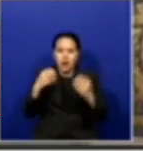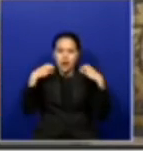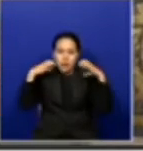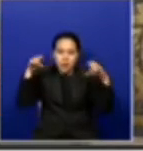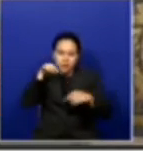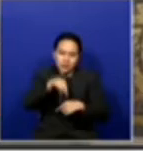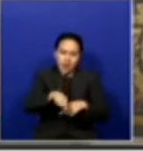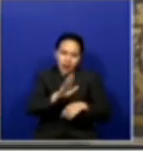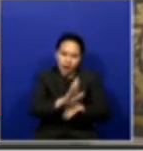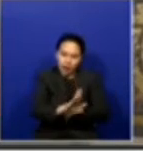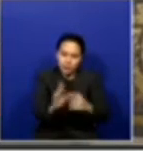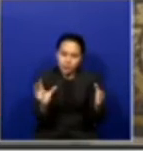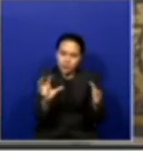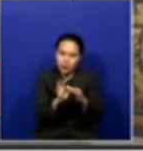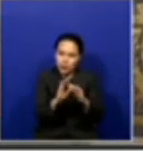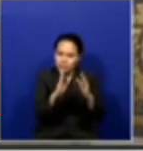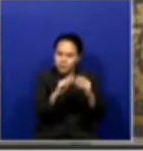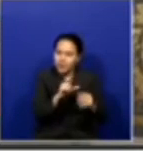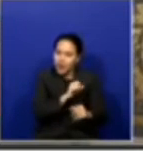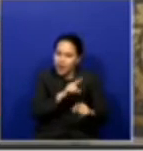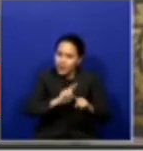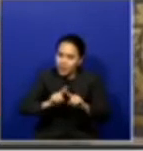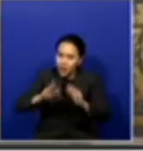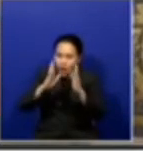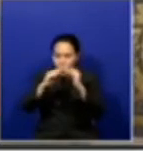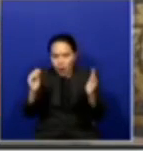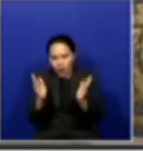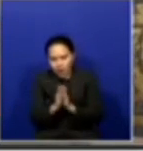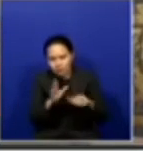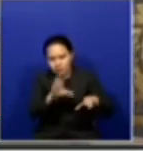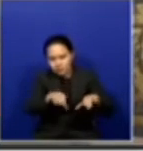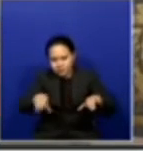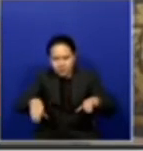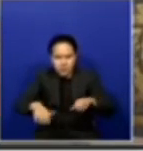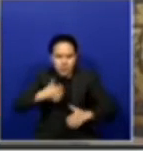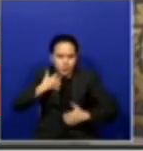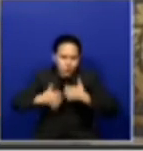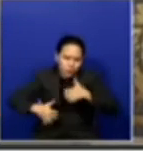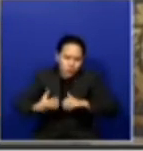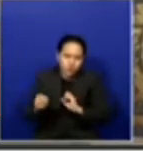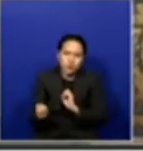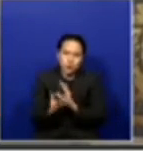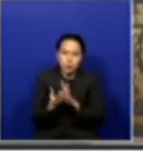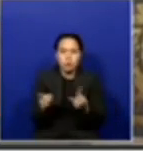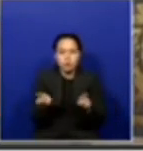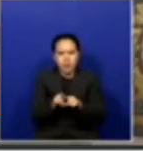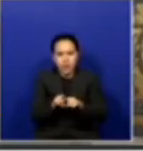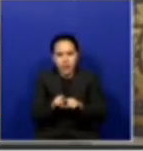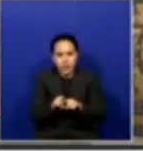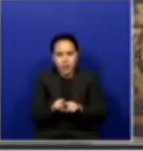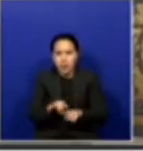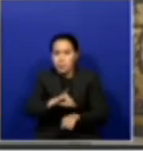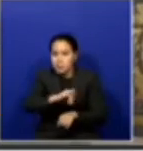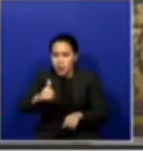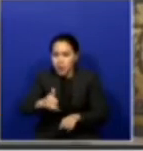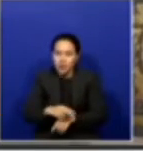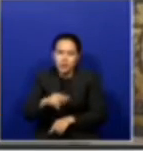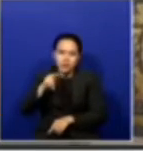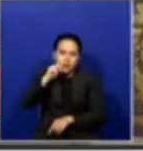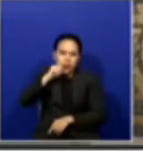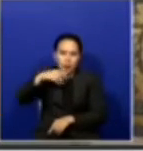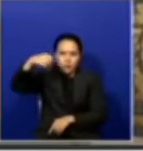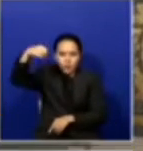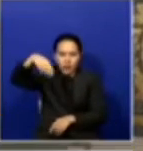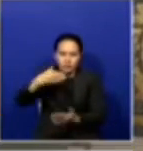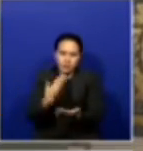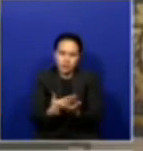นาเนี่ยนะครับวัดวาอารามต่างๆก็มีความเดือดร้อนนะฮะบางวัดเนี่ยไม่มีเงินที่จะชำระค่าไฟฟ้าให้กับทางราช